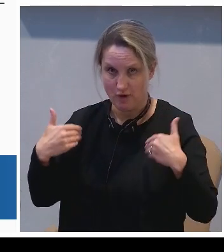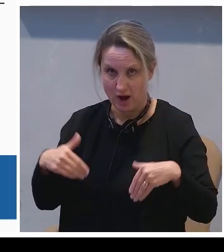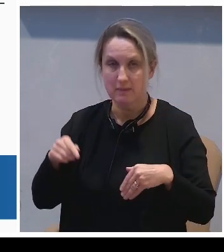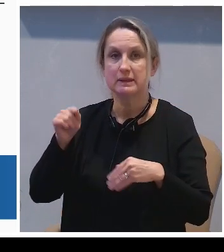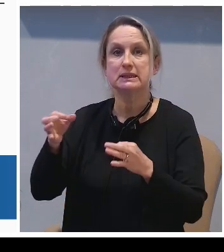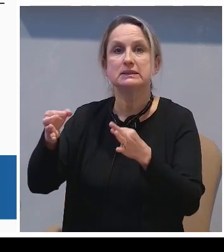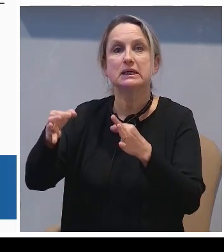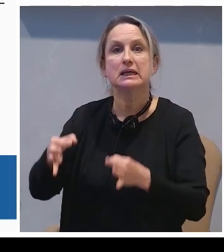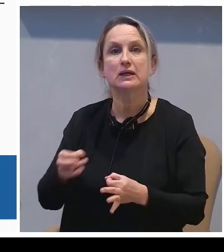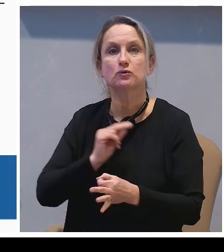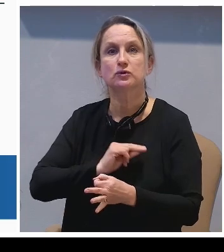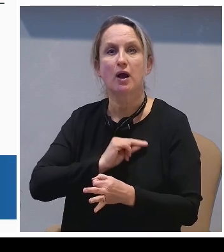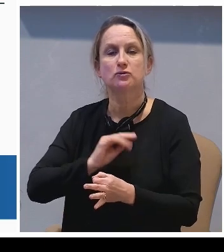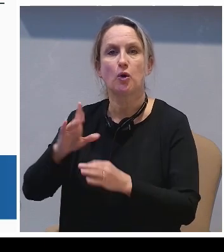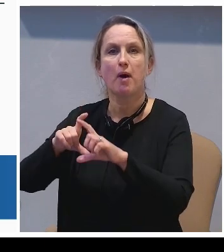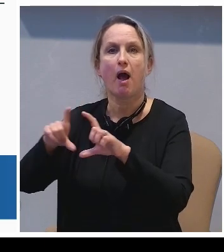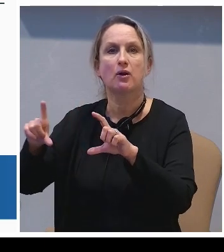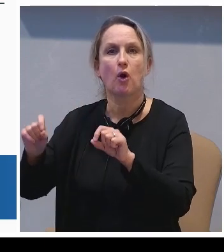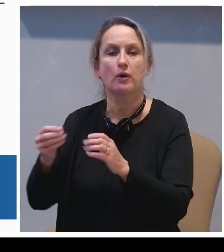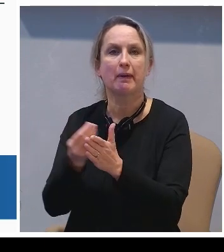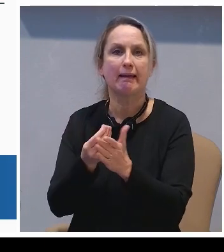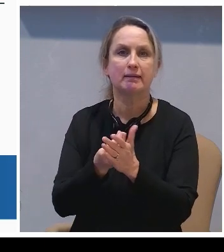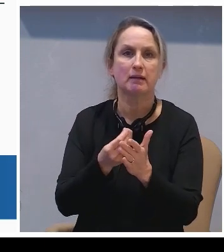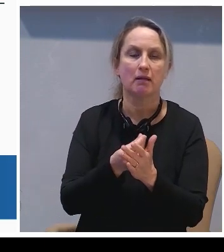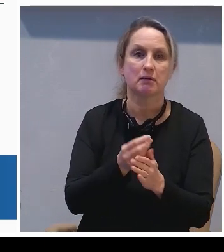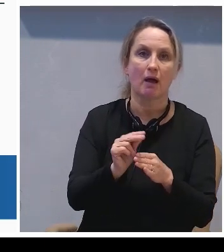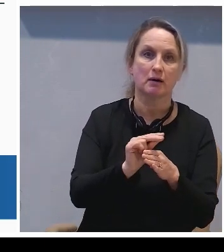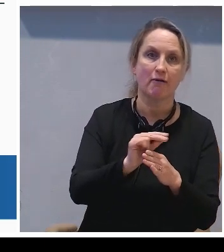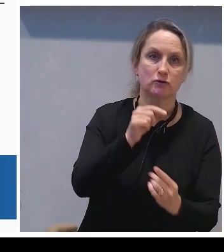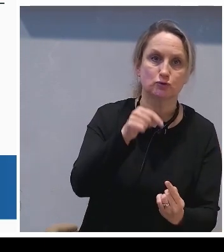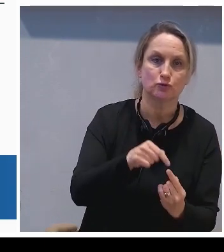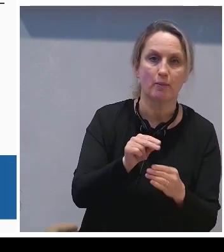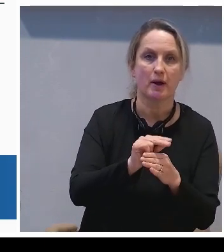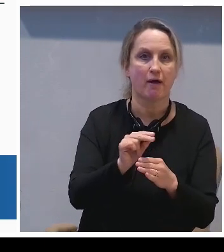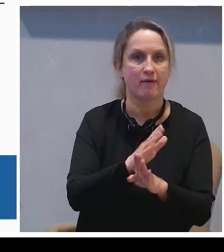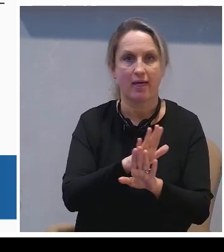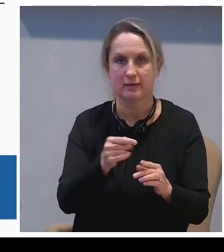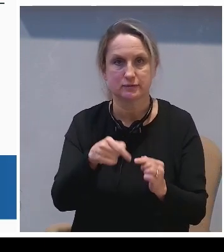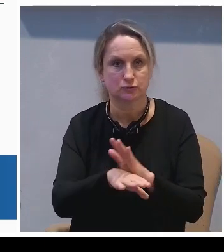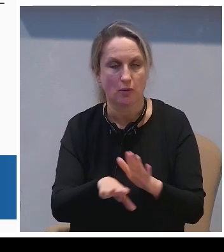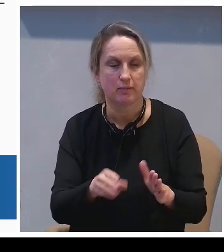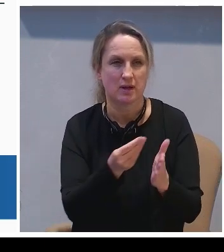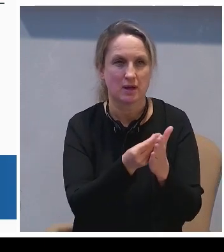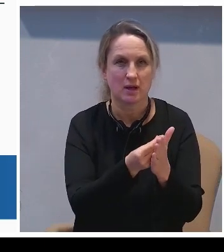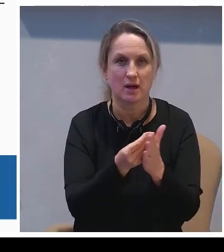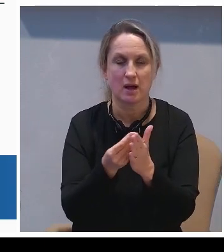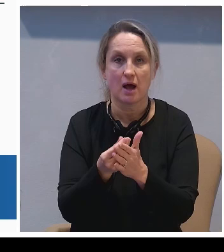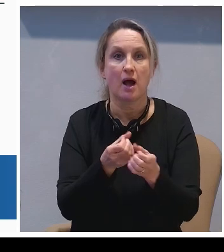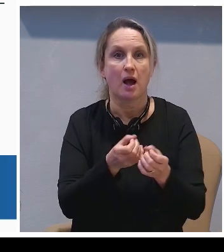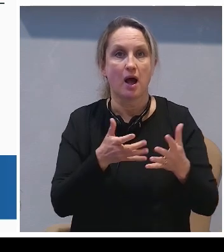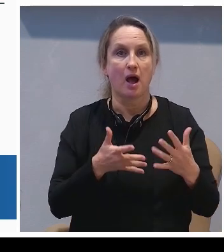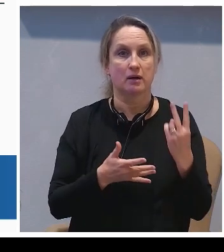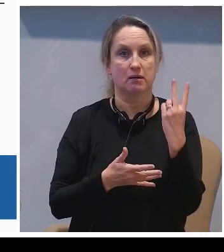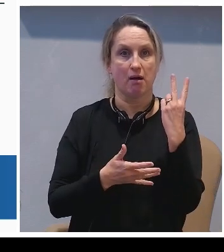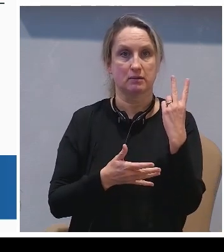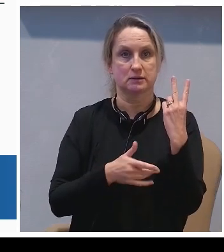to algoritmi, et seda hinnata. take Me oleme part kõik in patsiendid a läbi specific hinnanud training. ja siis We were sai taught an meil selgeks, et meil algorithm on Eestis to